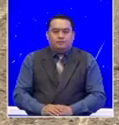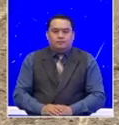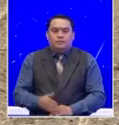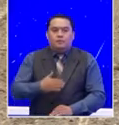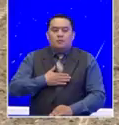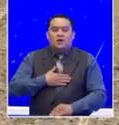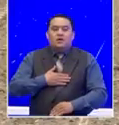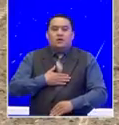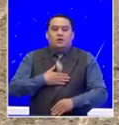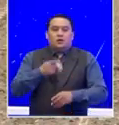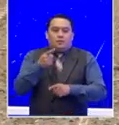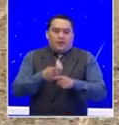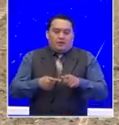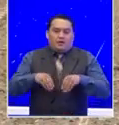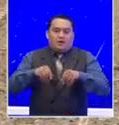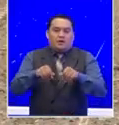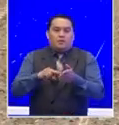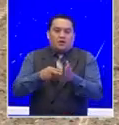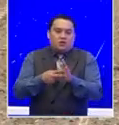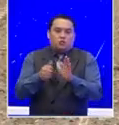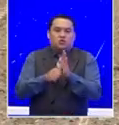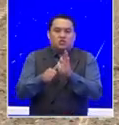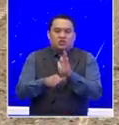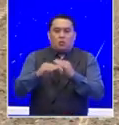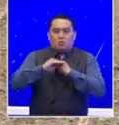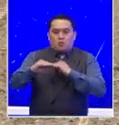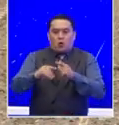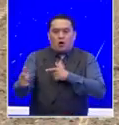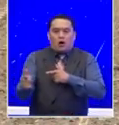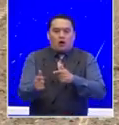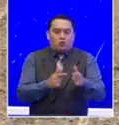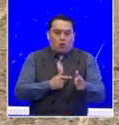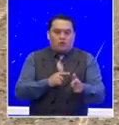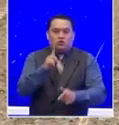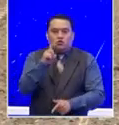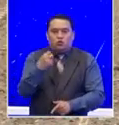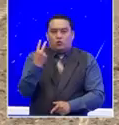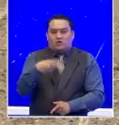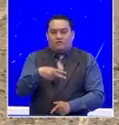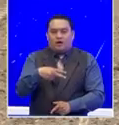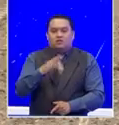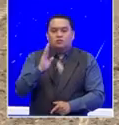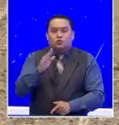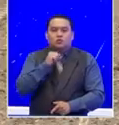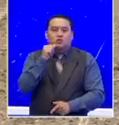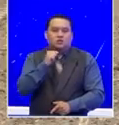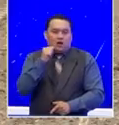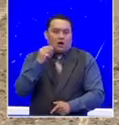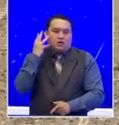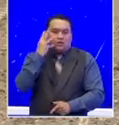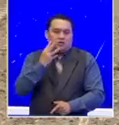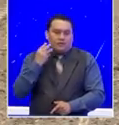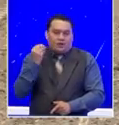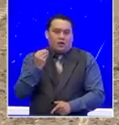отсеяли. Планируем еще 60 гектаров отсеять. Поля уже готовы. 120 гектаров будет сахарной свеклы. Где-то около